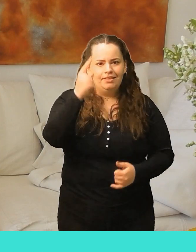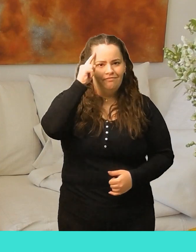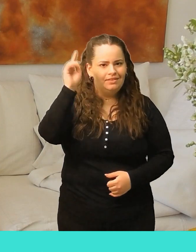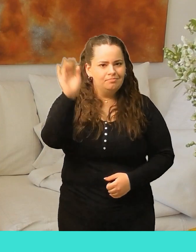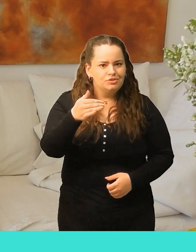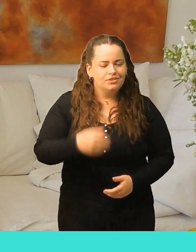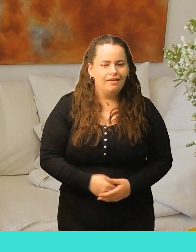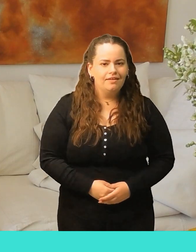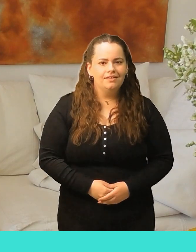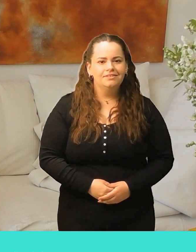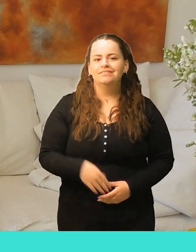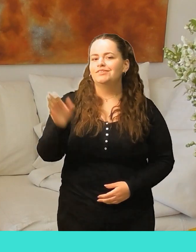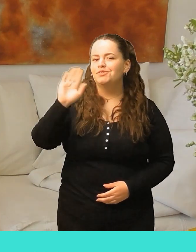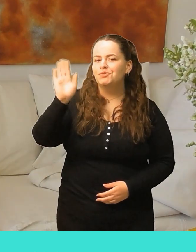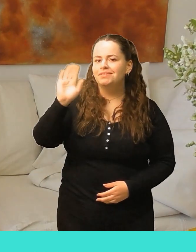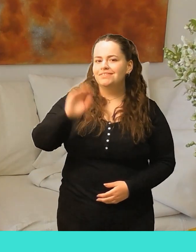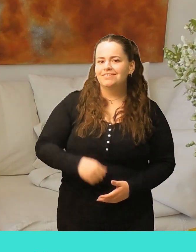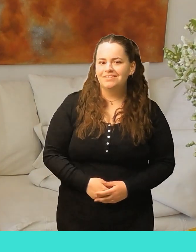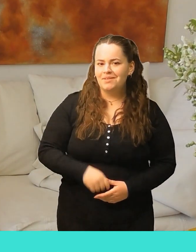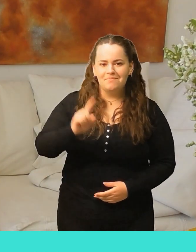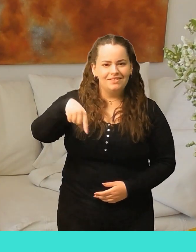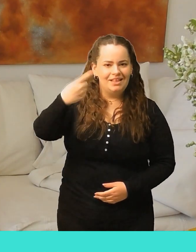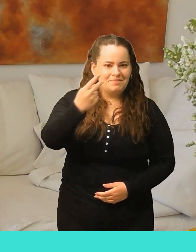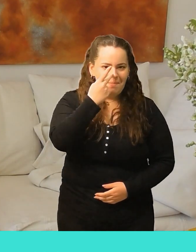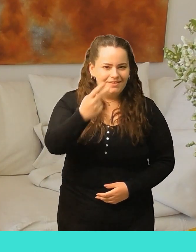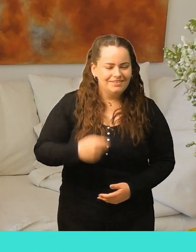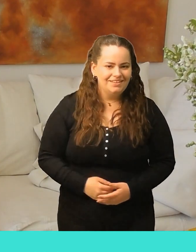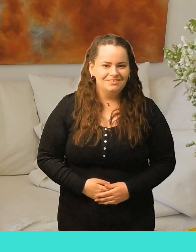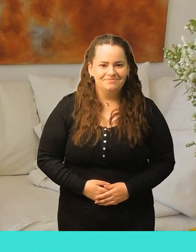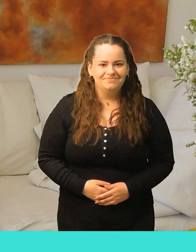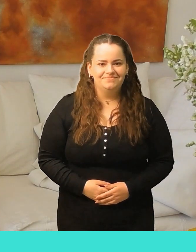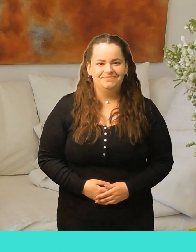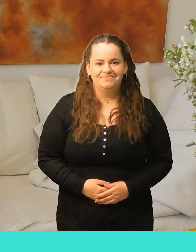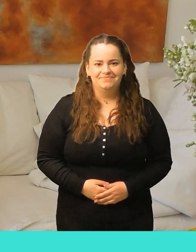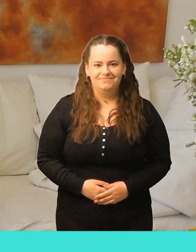So, jetzt wisst ihr Bescheid. Tschüss, bis zum nächsten Mal.